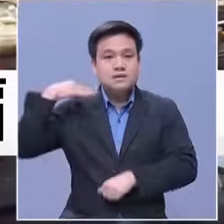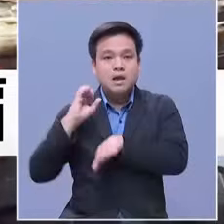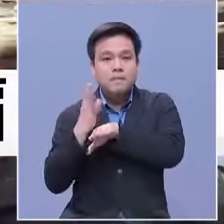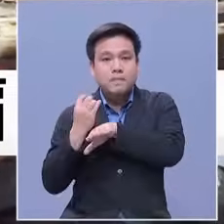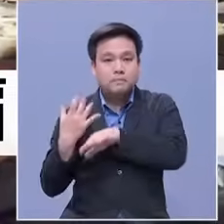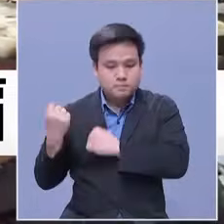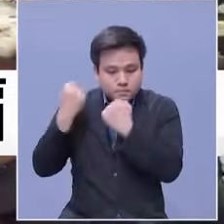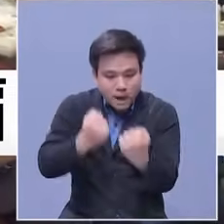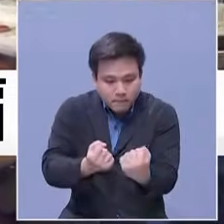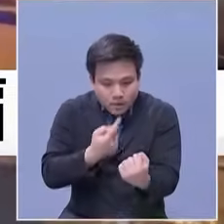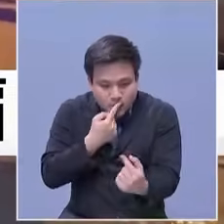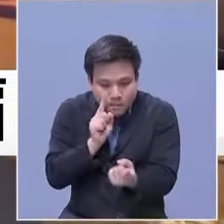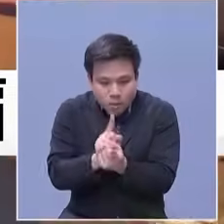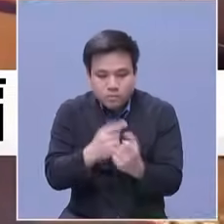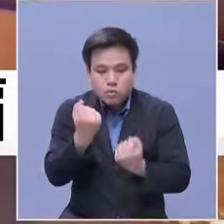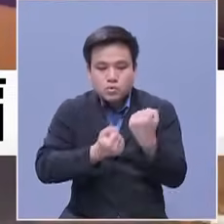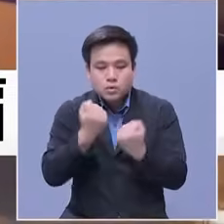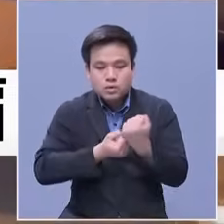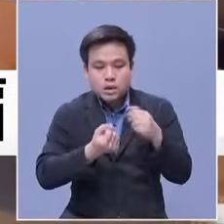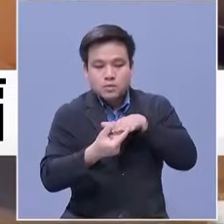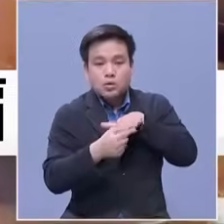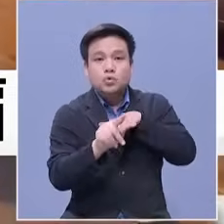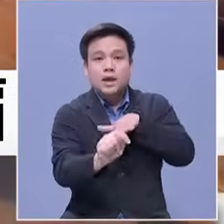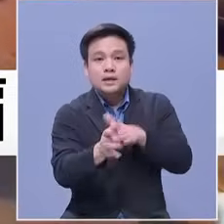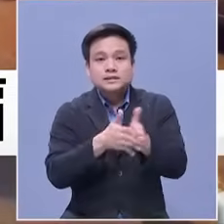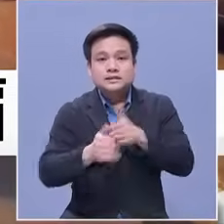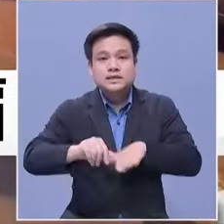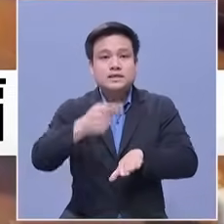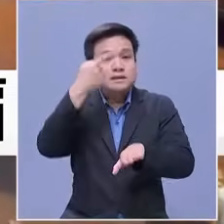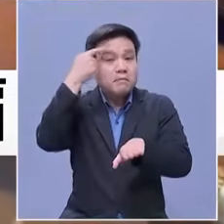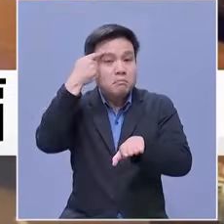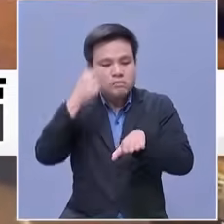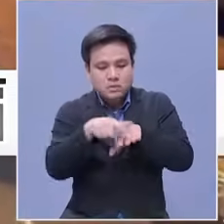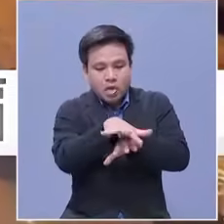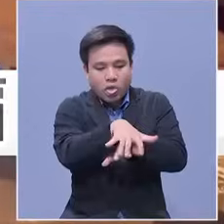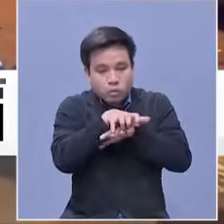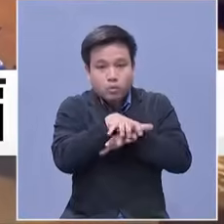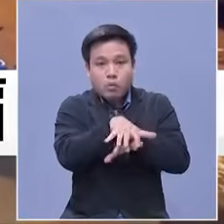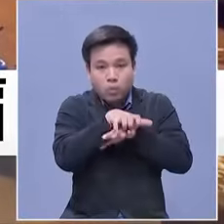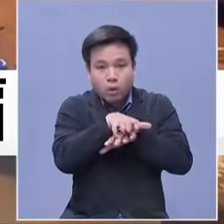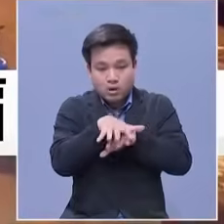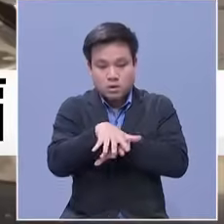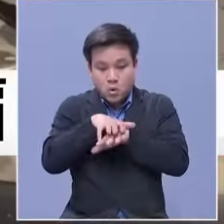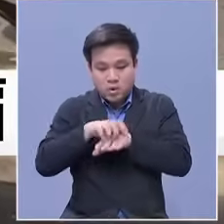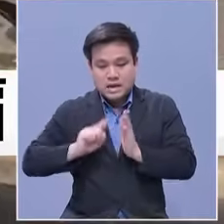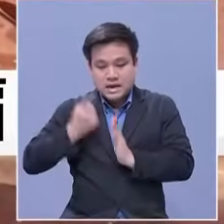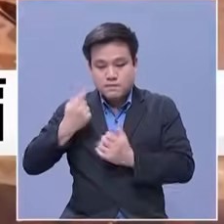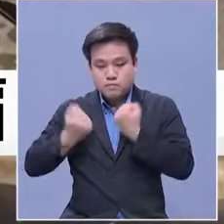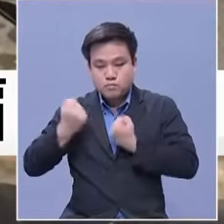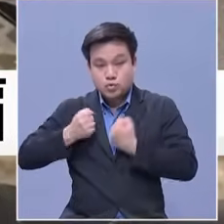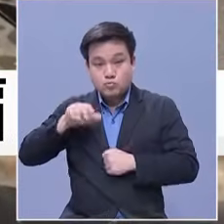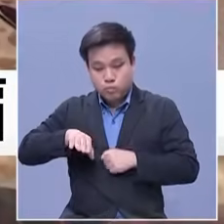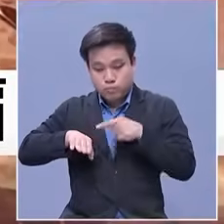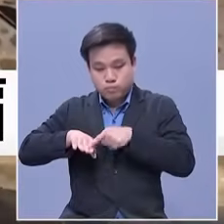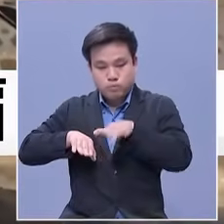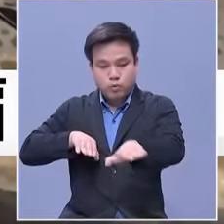ปเจอรถ Toyota Fortuner สีดำสภาพด้านหน้าคือพังยับเยินหลังจากที่ Fortuner เนี่ยเสียหลักพุ่งชนท้ายร